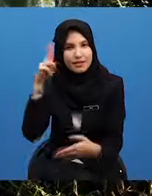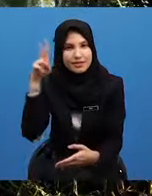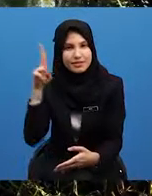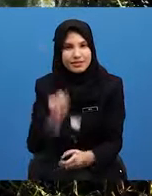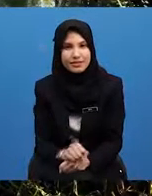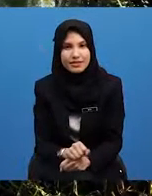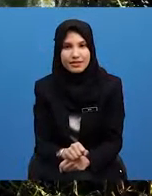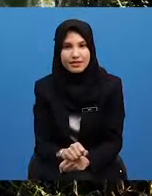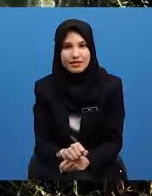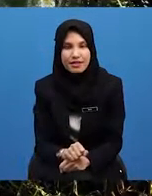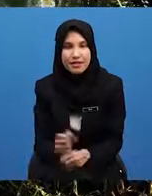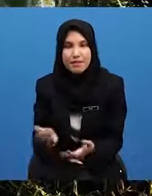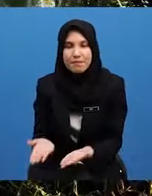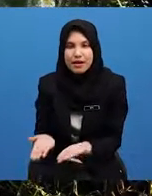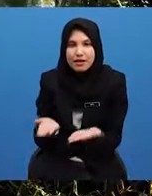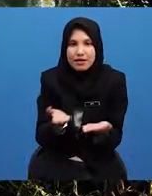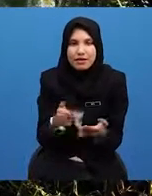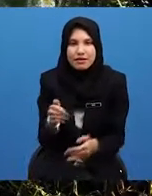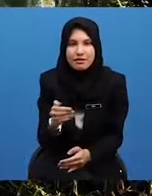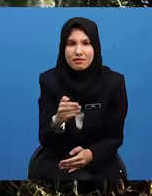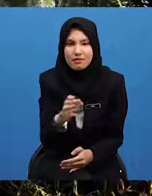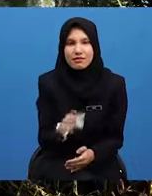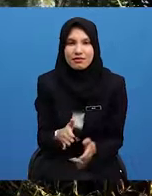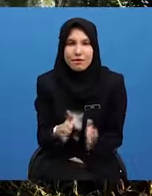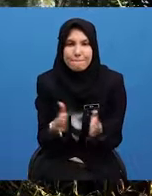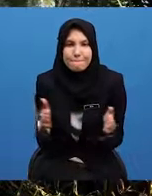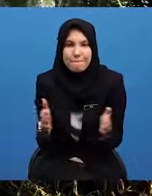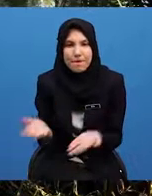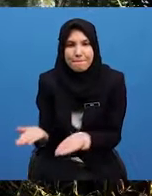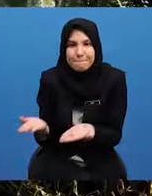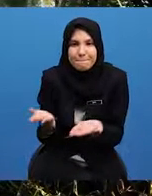tadi mengangkat ikan yang agak berat?